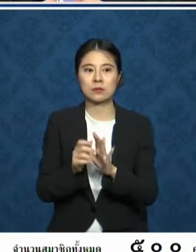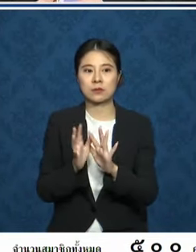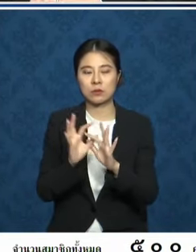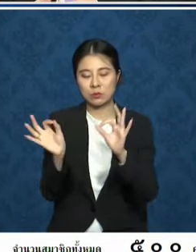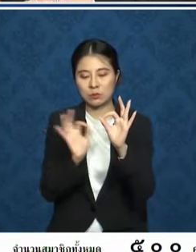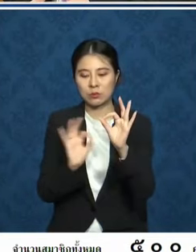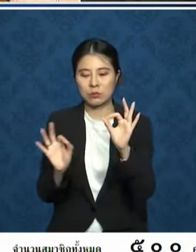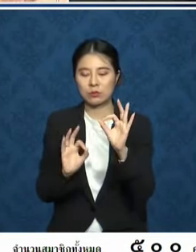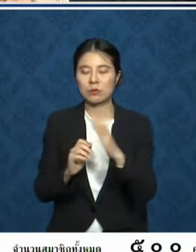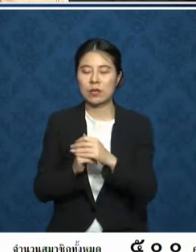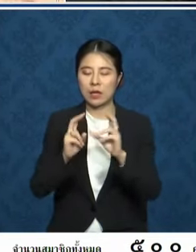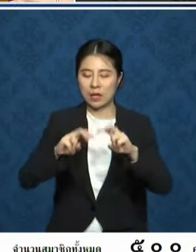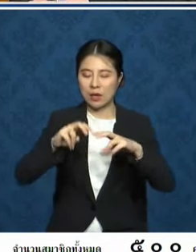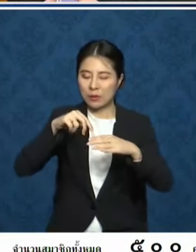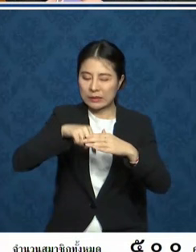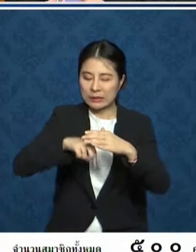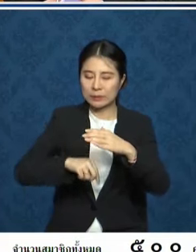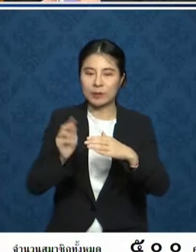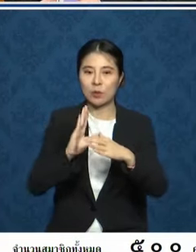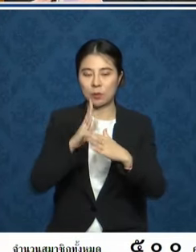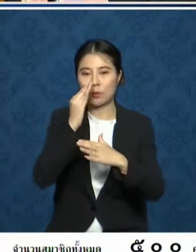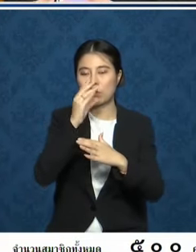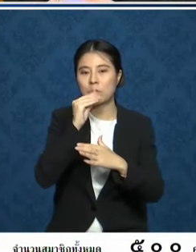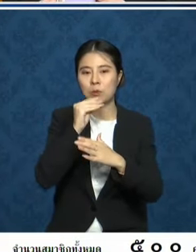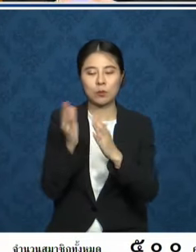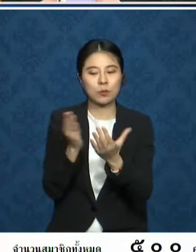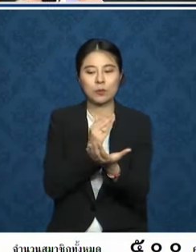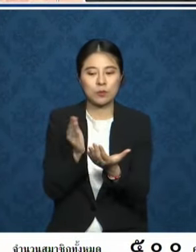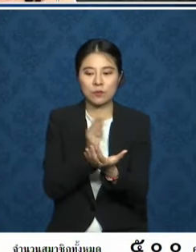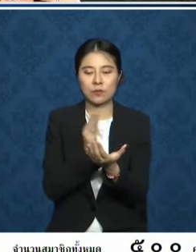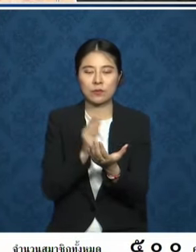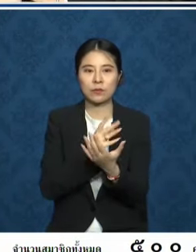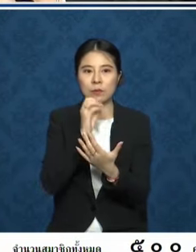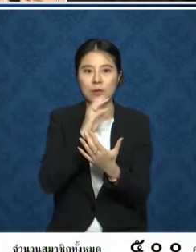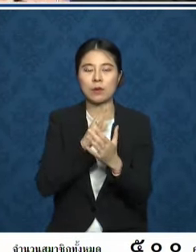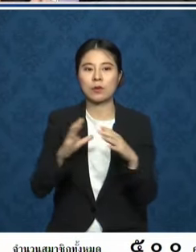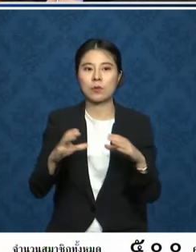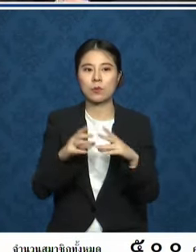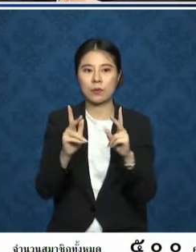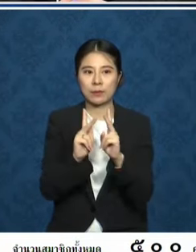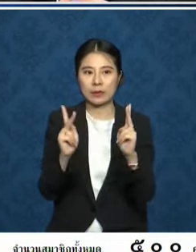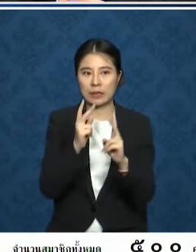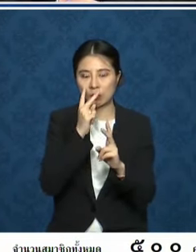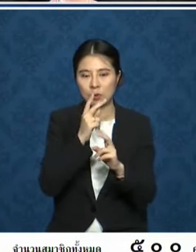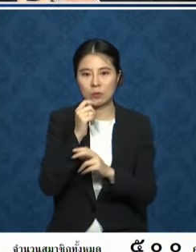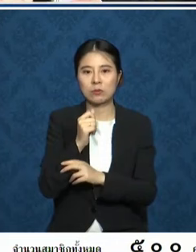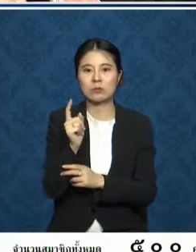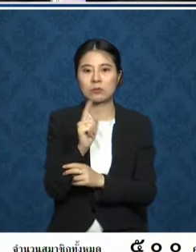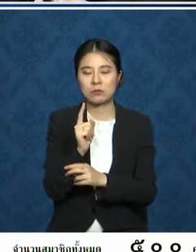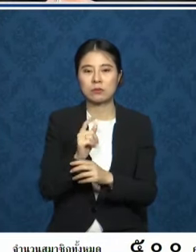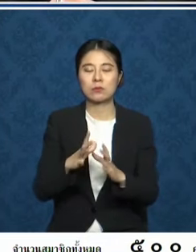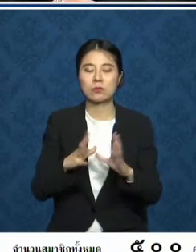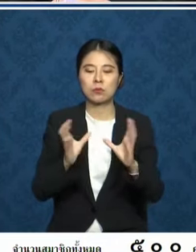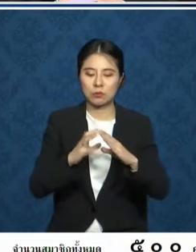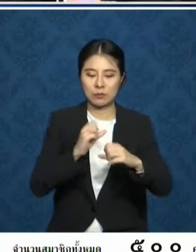เยอะ ผมขออนุญาไม่ลงรายละเอียดนะครัแต่ว่าจะขอให้ท่านกรมาธิการเห็นว่าในภาพรวมเรามี